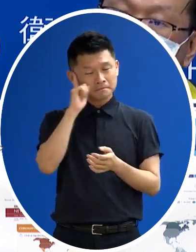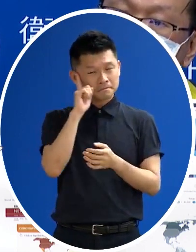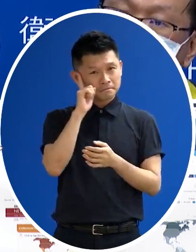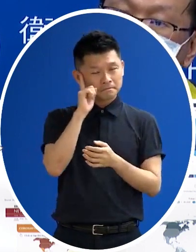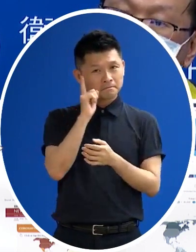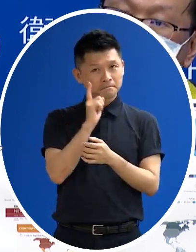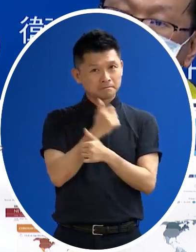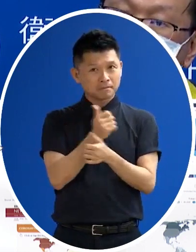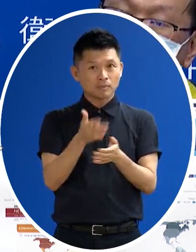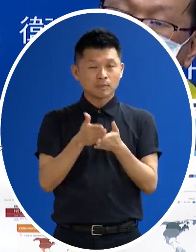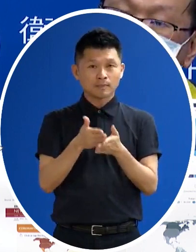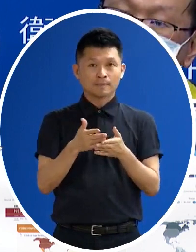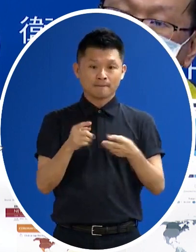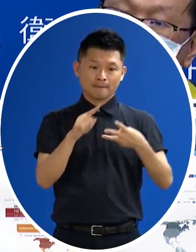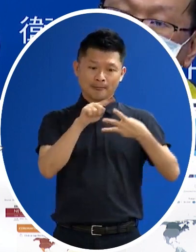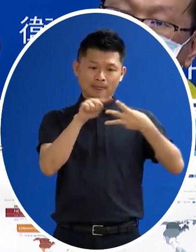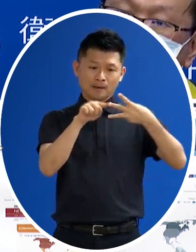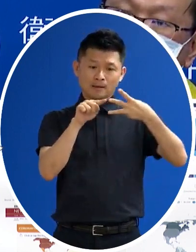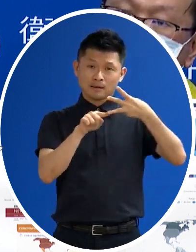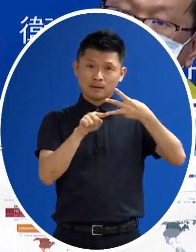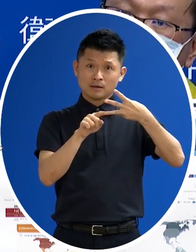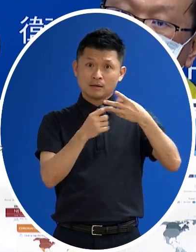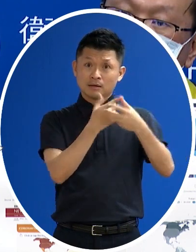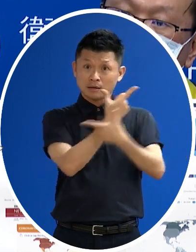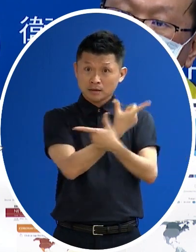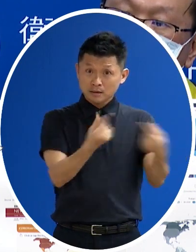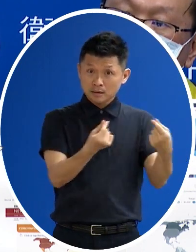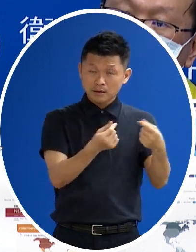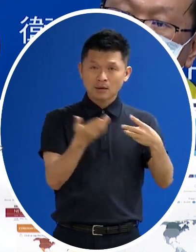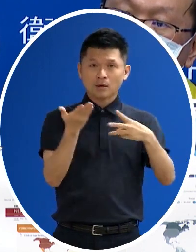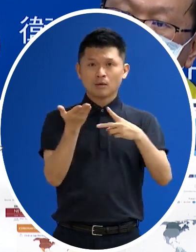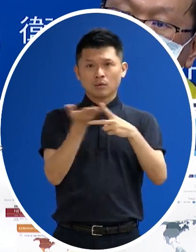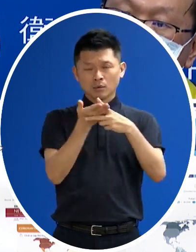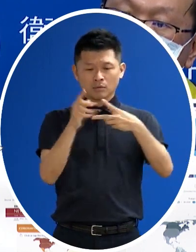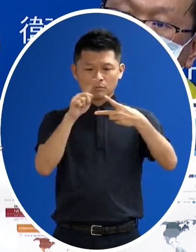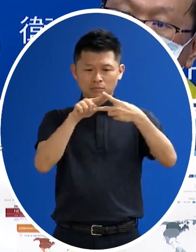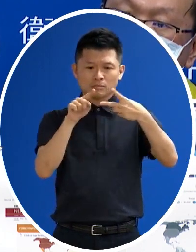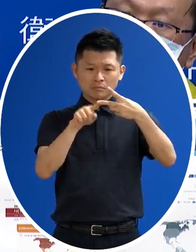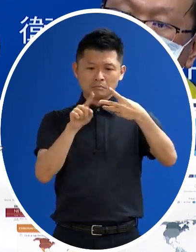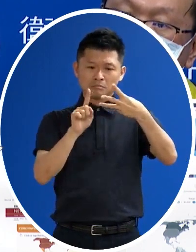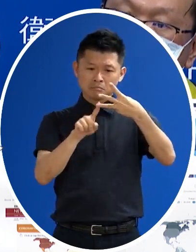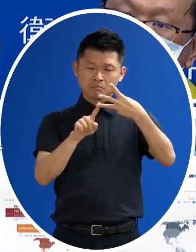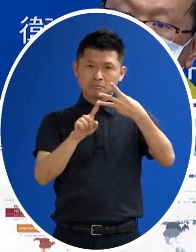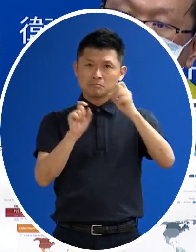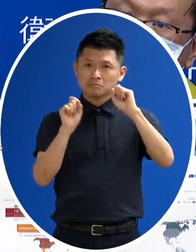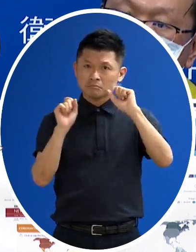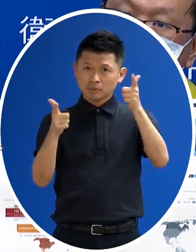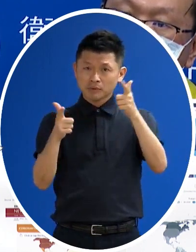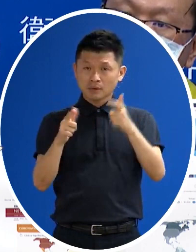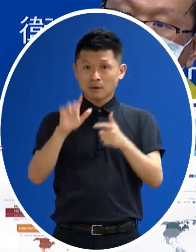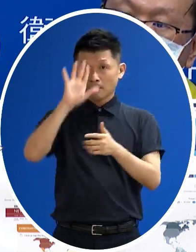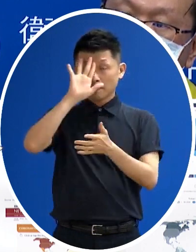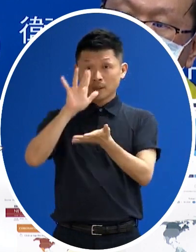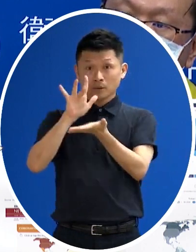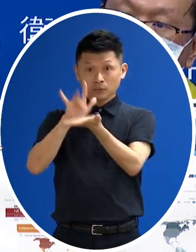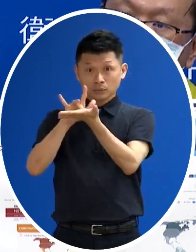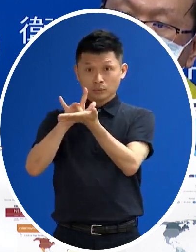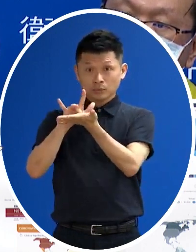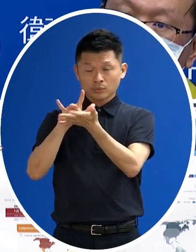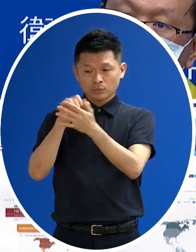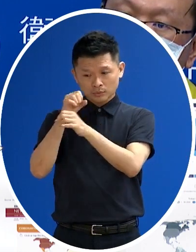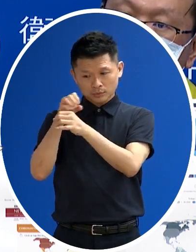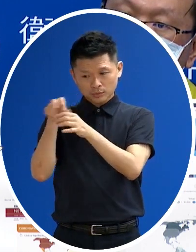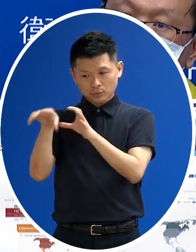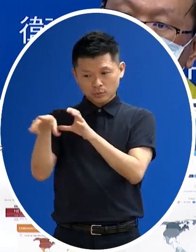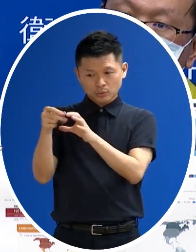苗一样打第三剂，还是用一个新的一个不同病毒株的一个所制造的另外一个疫苗